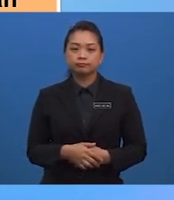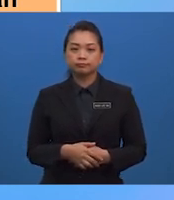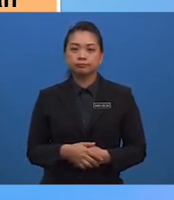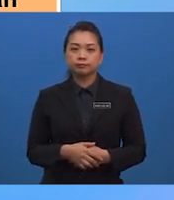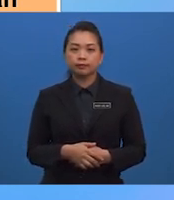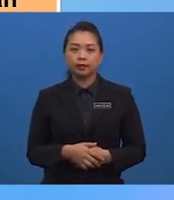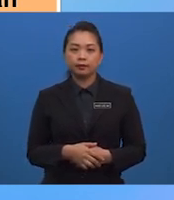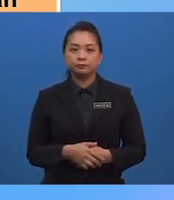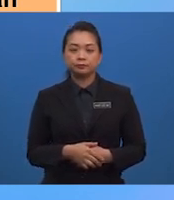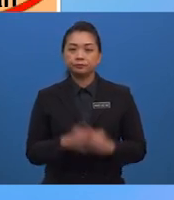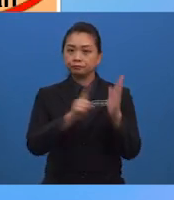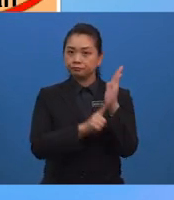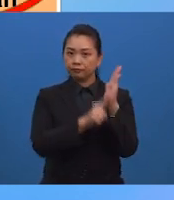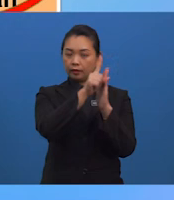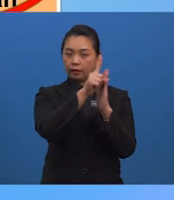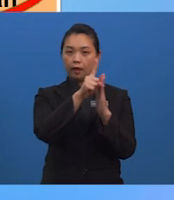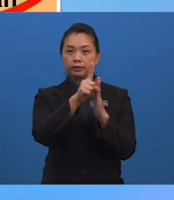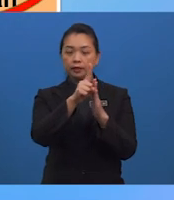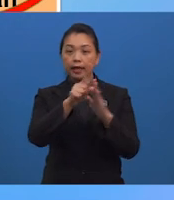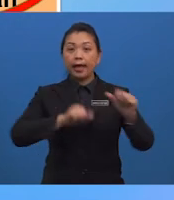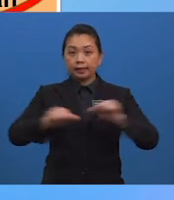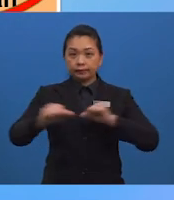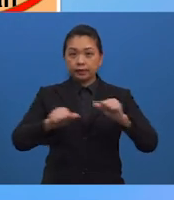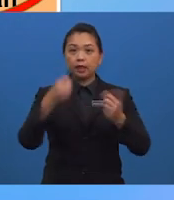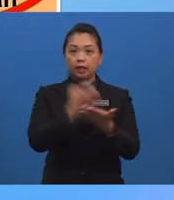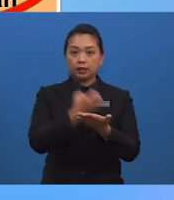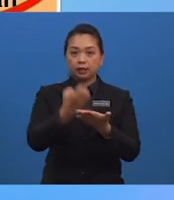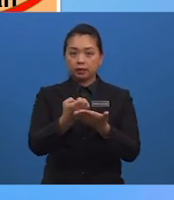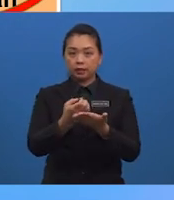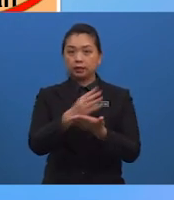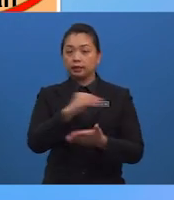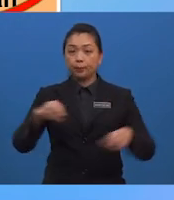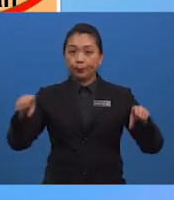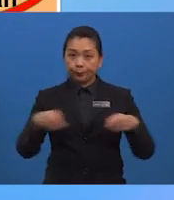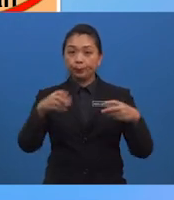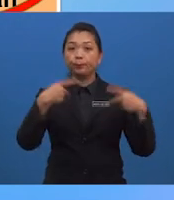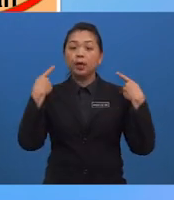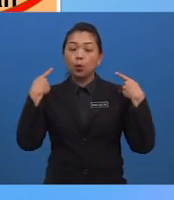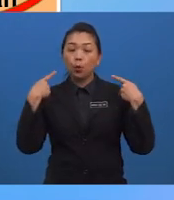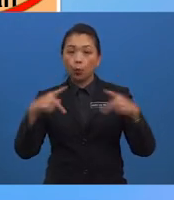Kesan yang ke-8, meningkatkan aktiviti ekonomi dan menjana peluang pekerjaan.